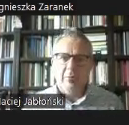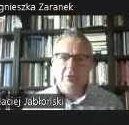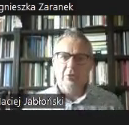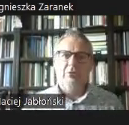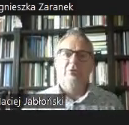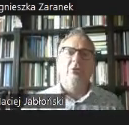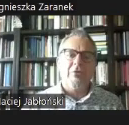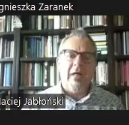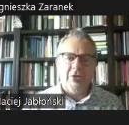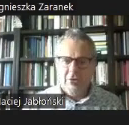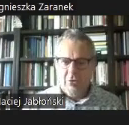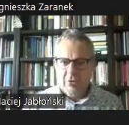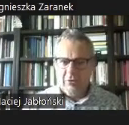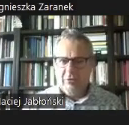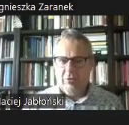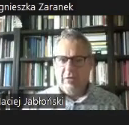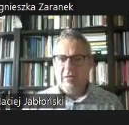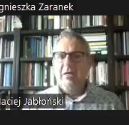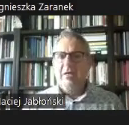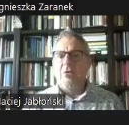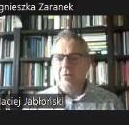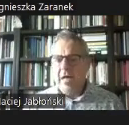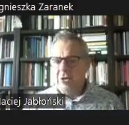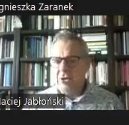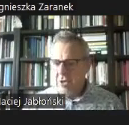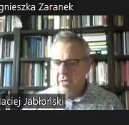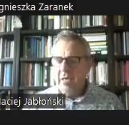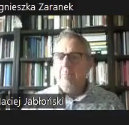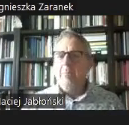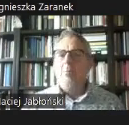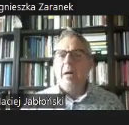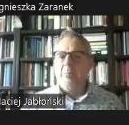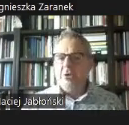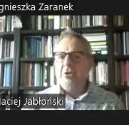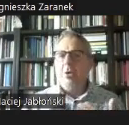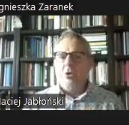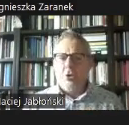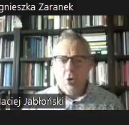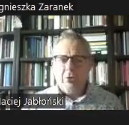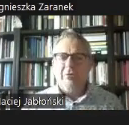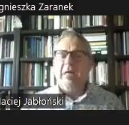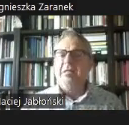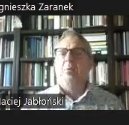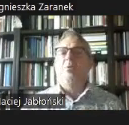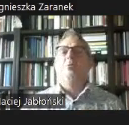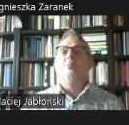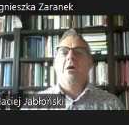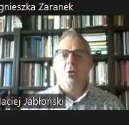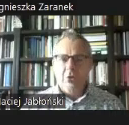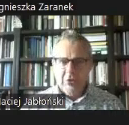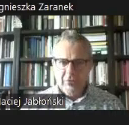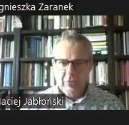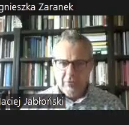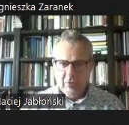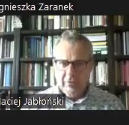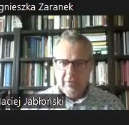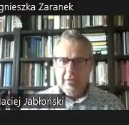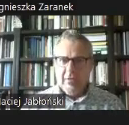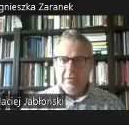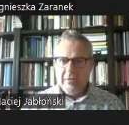naszych podopiecznych. Co to znaczy do ochrony zdrowia? To znaczy, że on ma być nauczony, w jaki sposób ma chronić